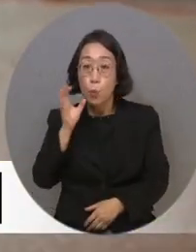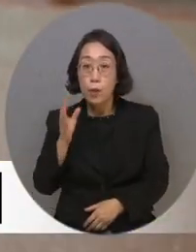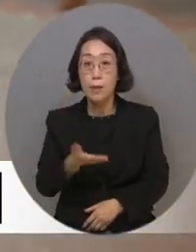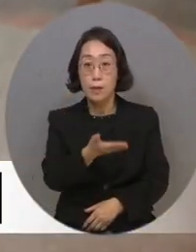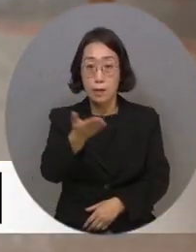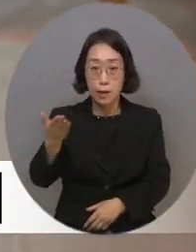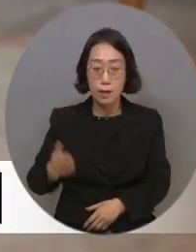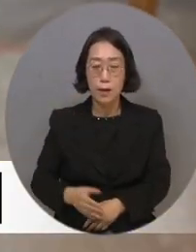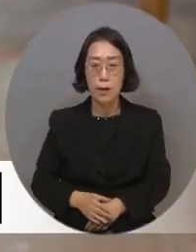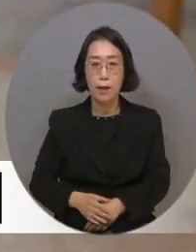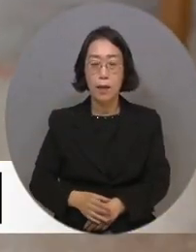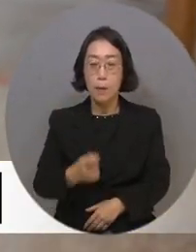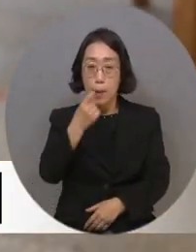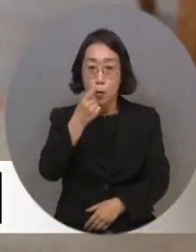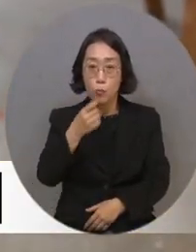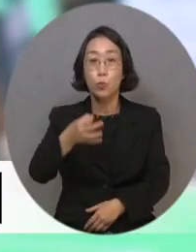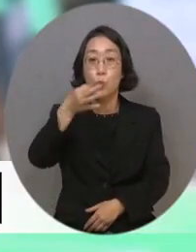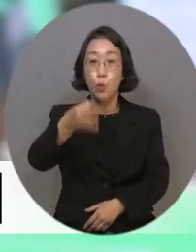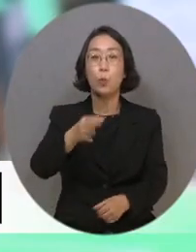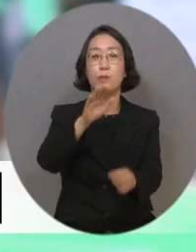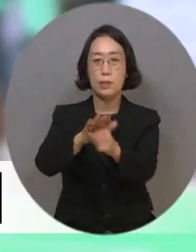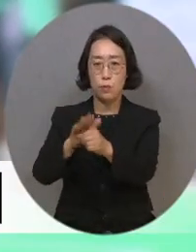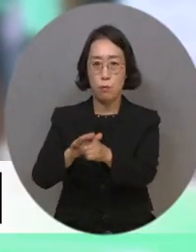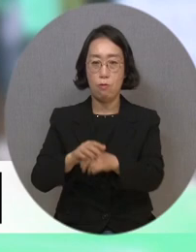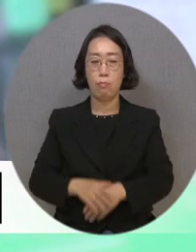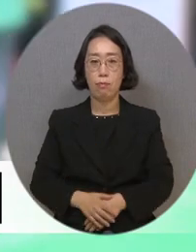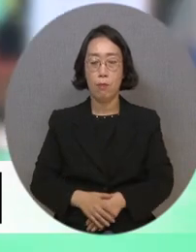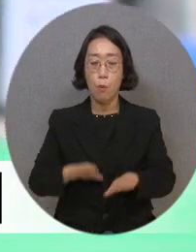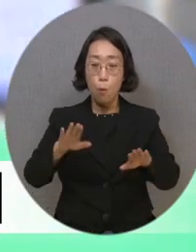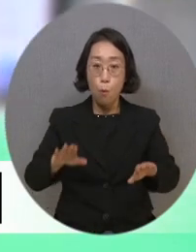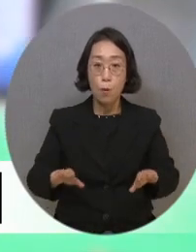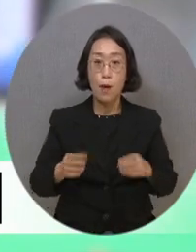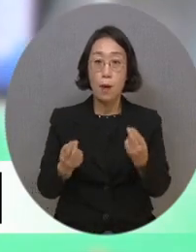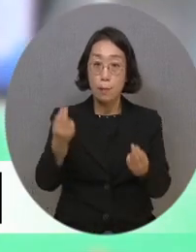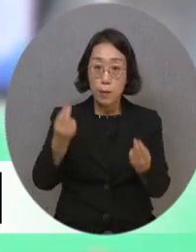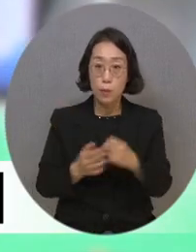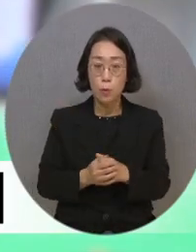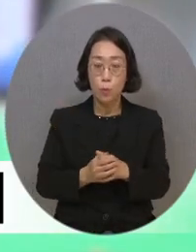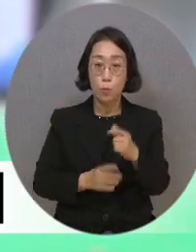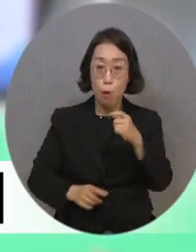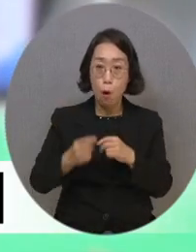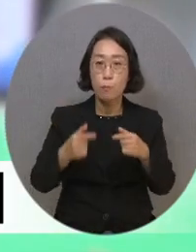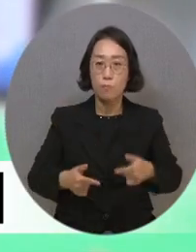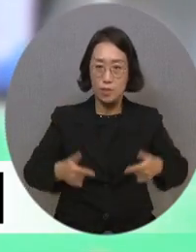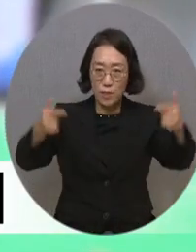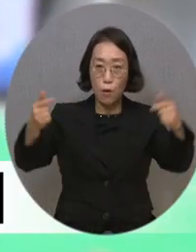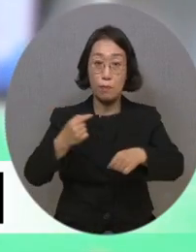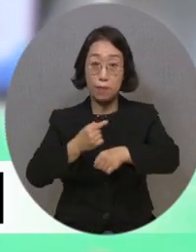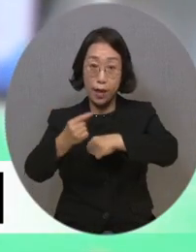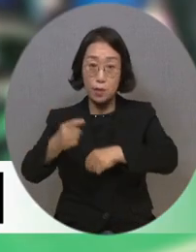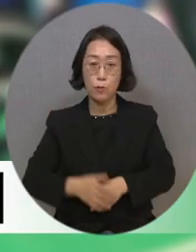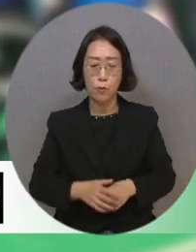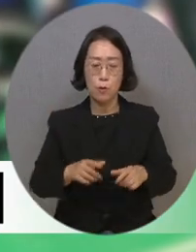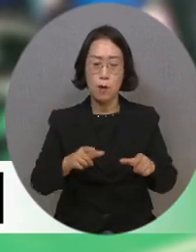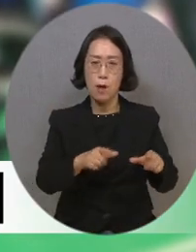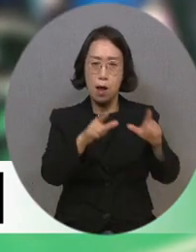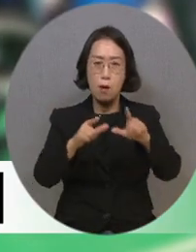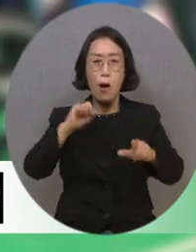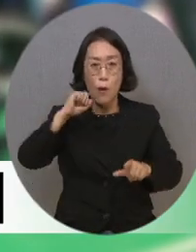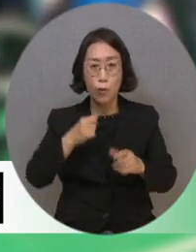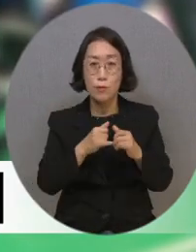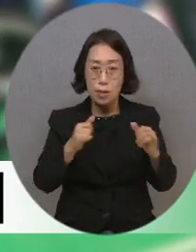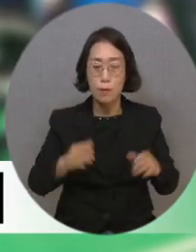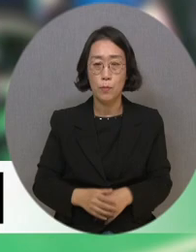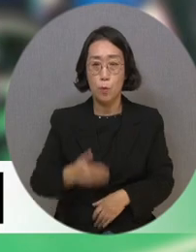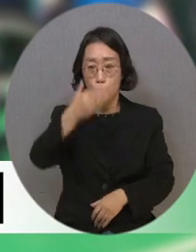수강료를 지원하는 제도입니다 올해 대비 지원 인원과 금액 모두 늘어 내년에는 저소득층 유아와 청소년